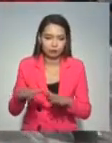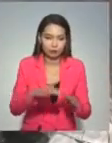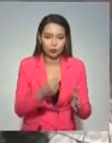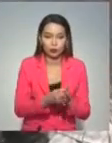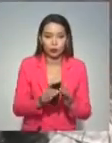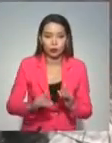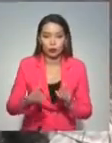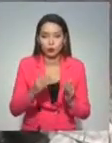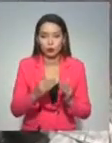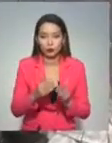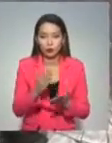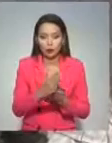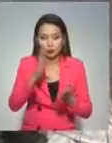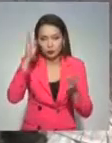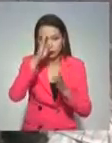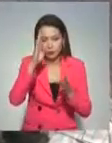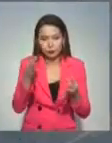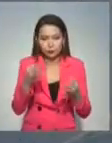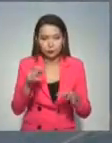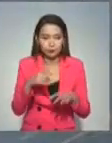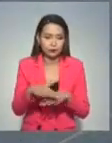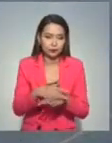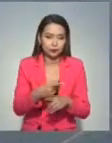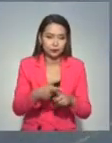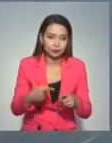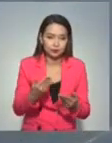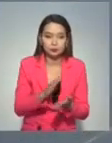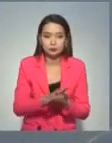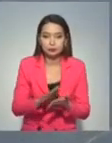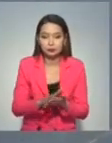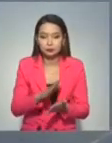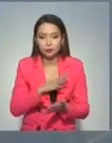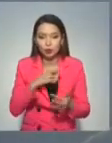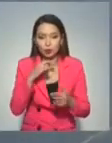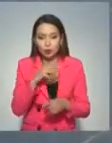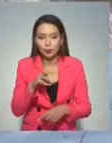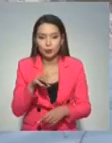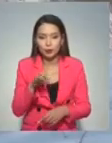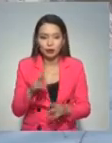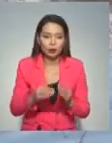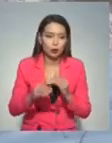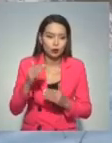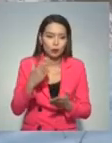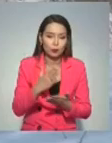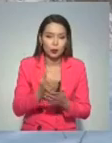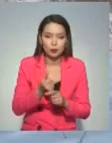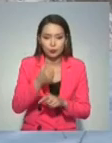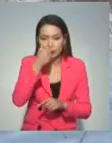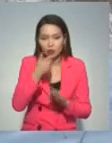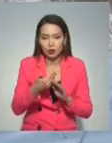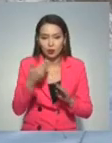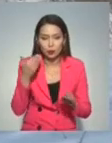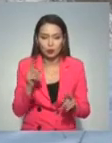жүреді. Тәуелсіз экологтар өзен соның жартылай ғана тазартылғанын айтады. Улы металдың жоғары мөлшерін бірнеше жыл бұрын